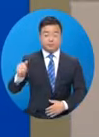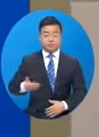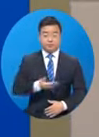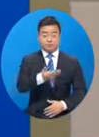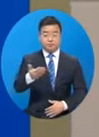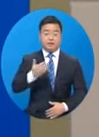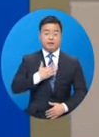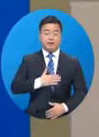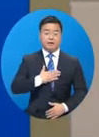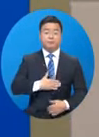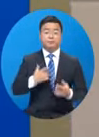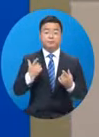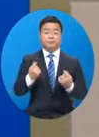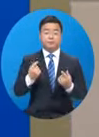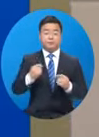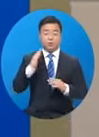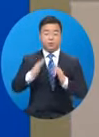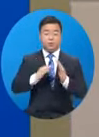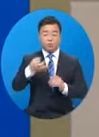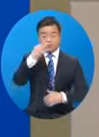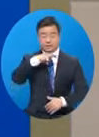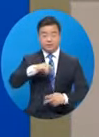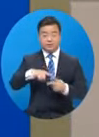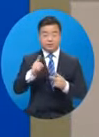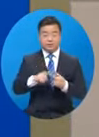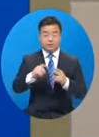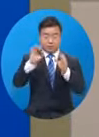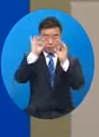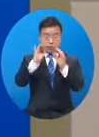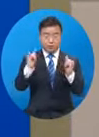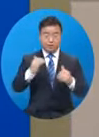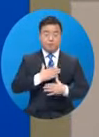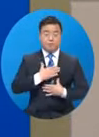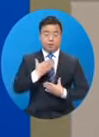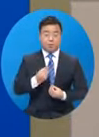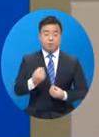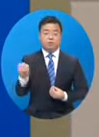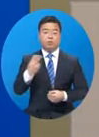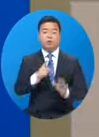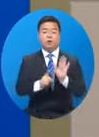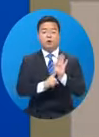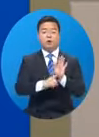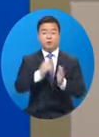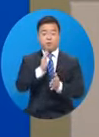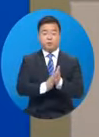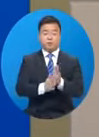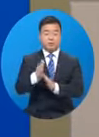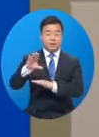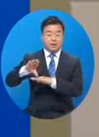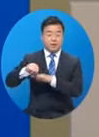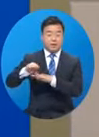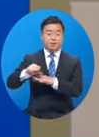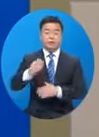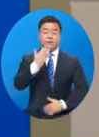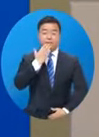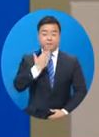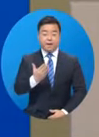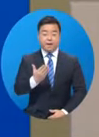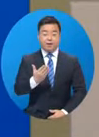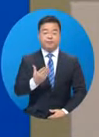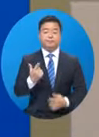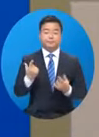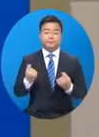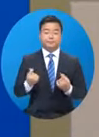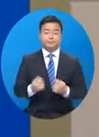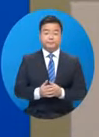아시다시피 뭐 공익성이라든지 시청자 편익이라든지 또는 광고 없이 방송을 할수 있다든지에 대해서는 큰 문제가 없다고 생각을